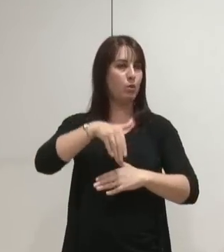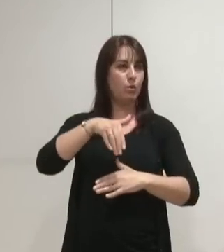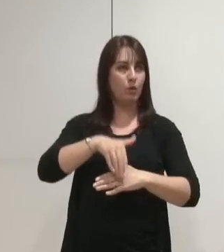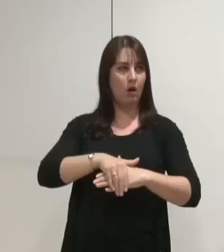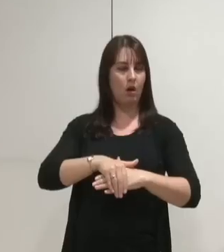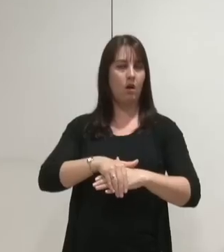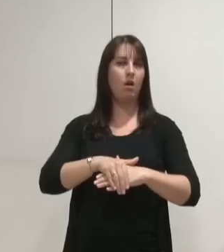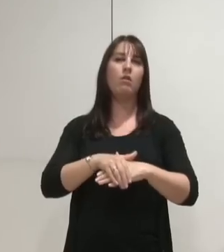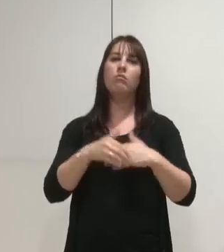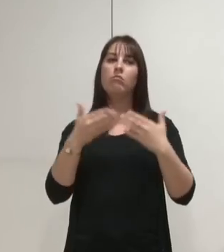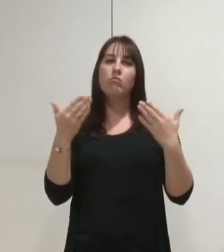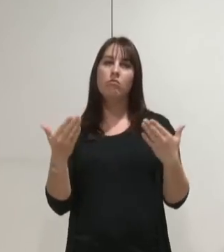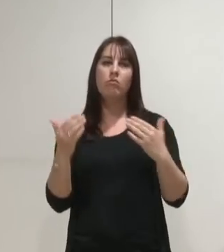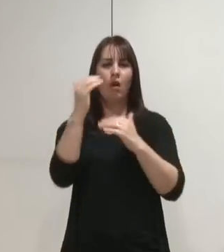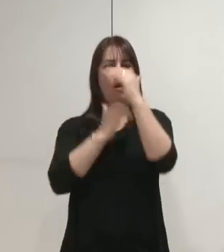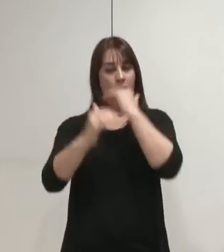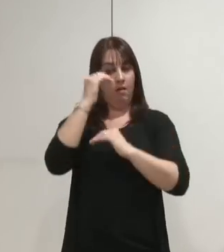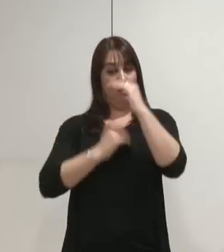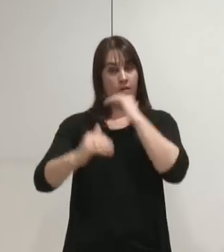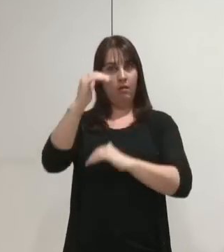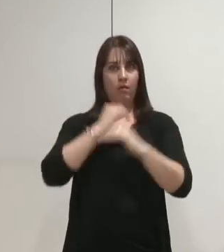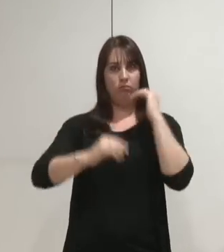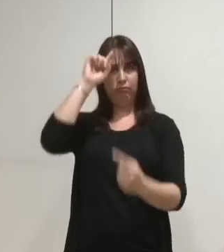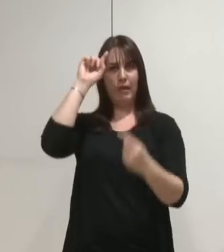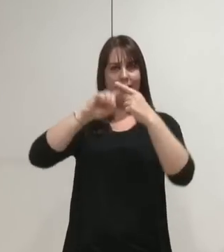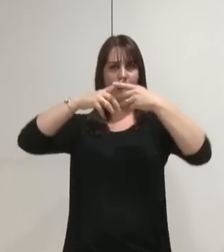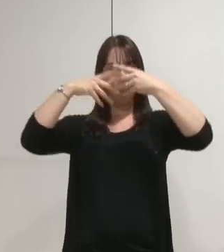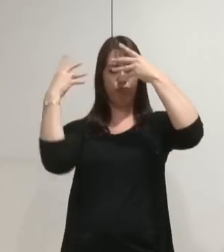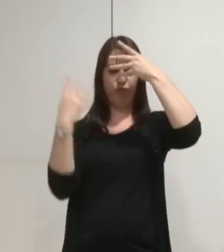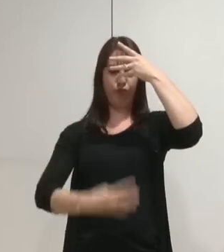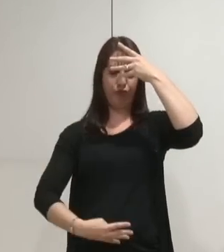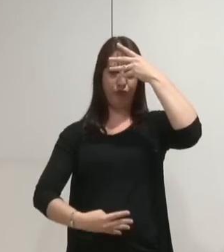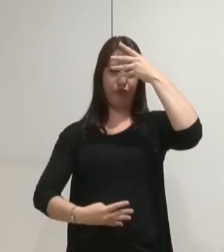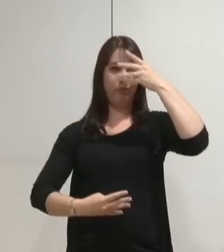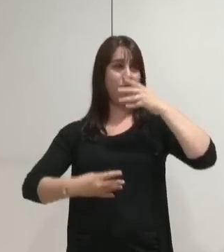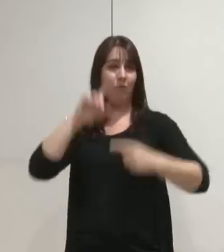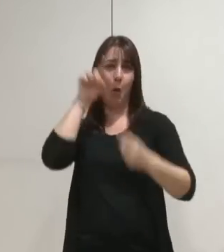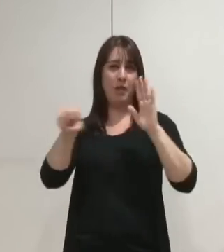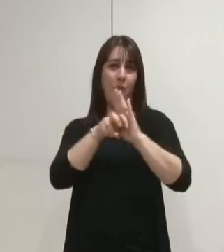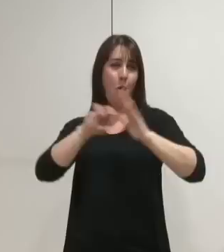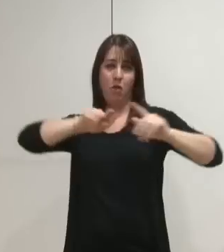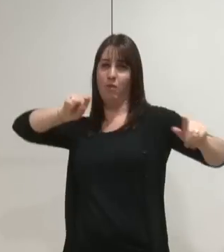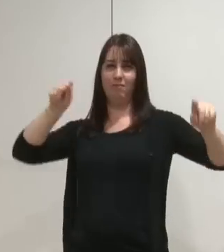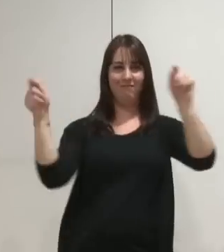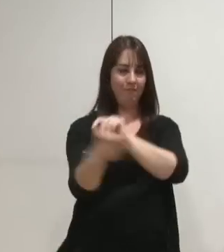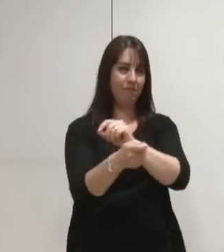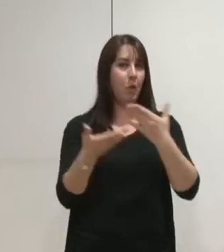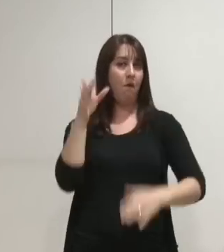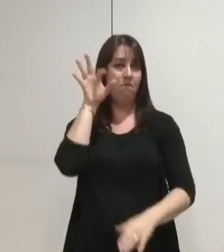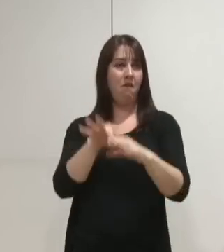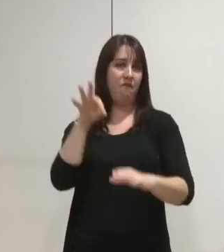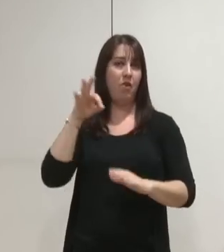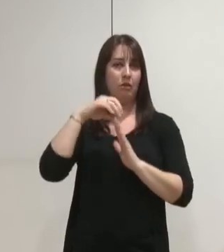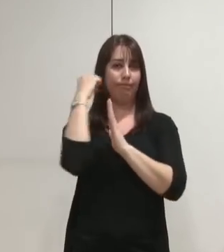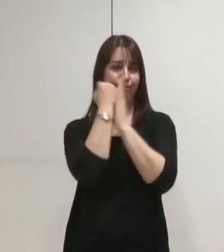est à son ordre du jour beaucoup de sujets qui vont changer Grenoble et qui seront délibérés je vous